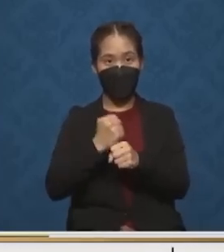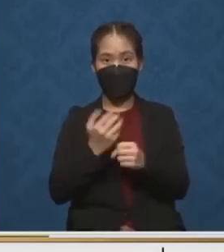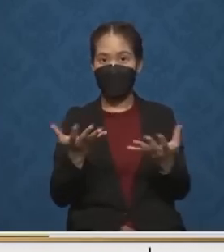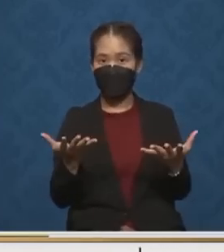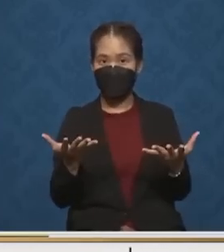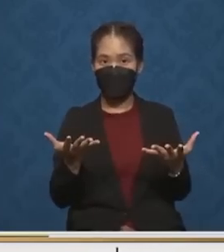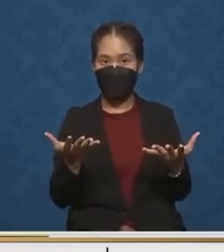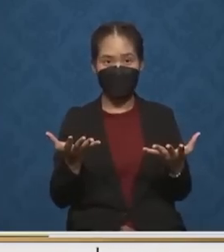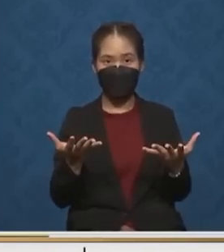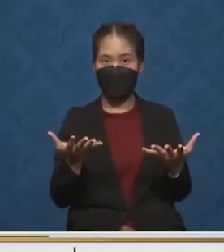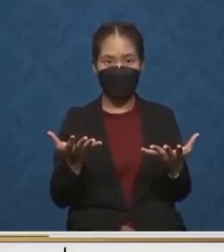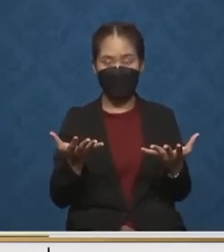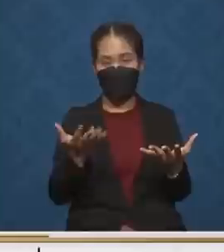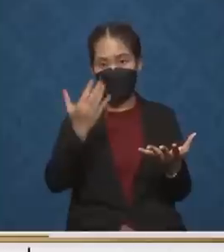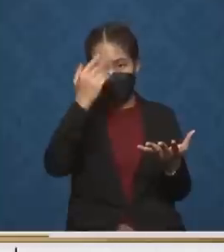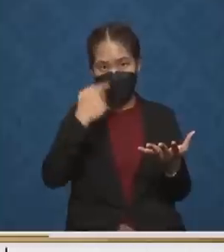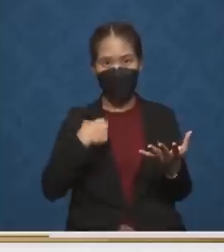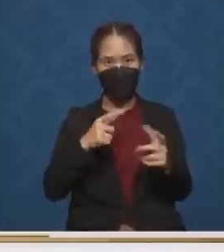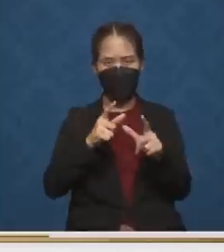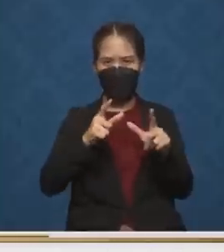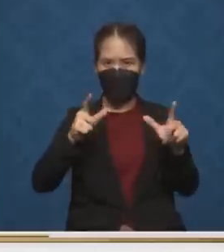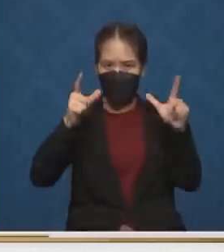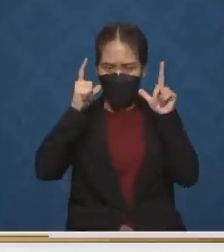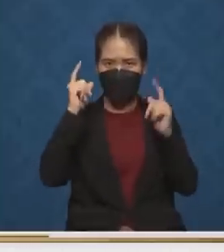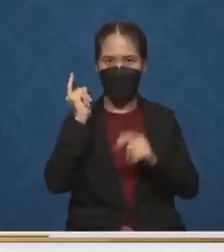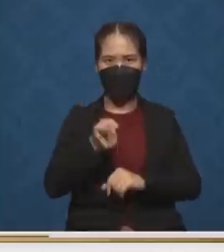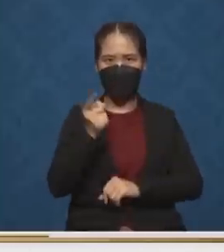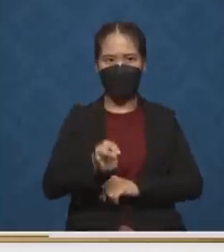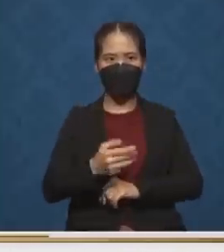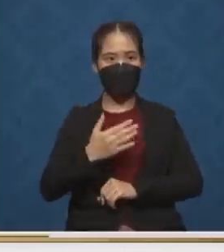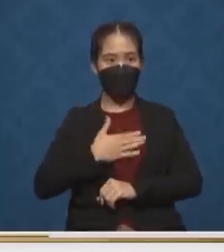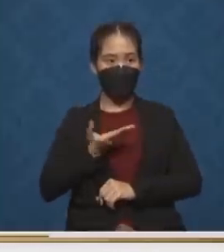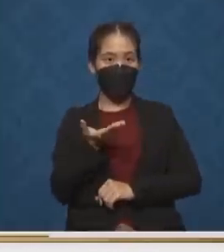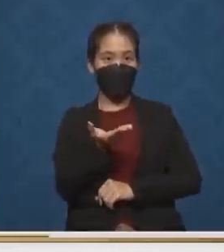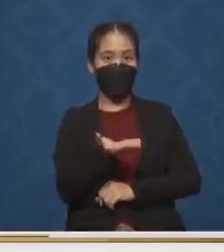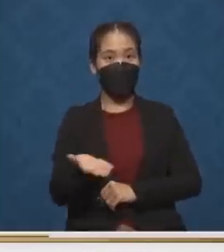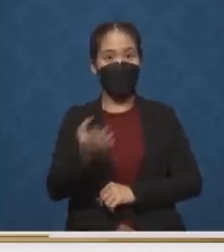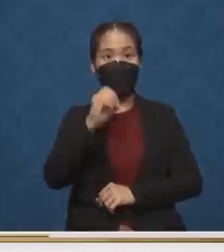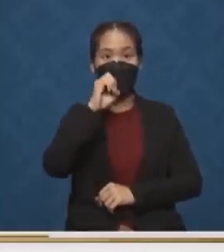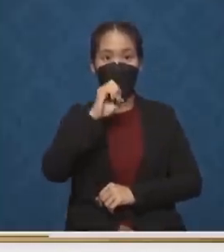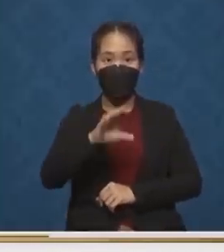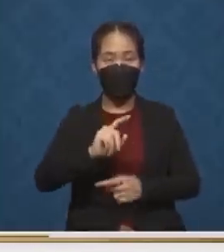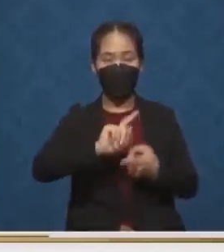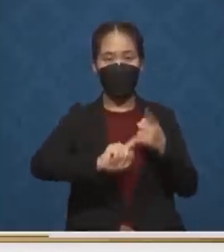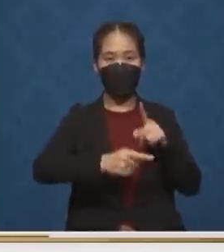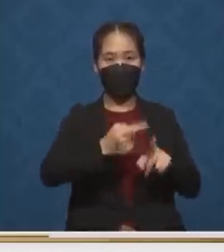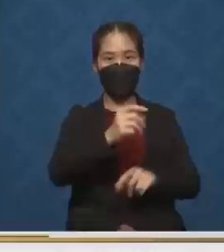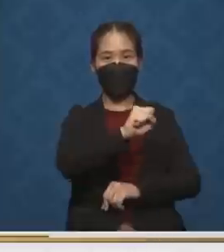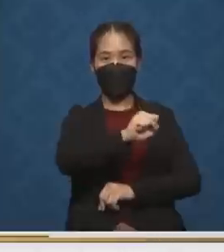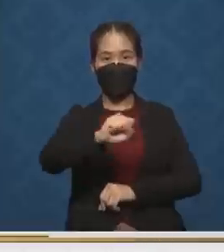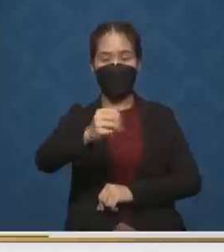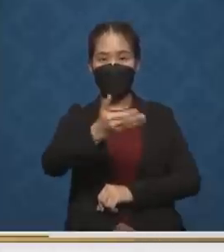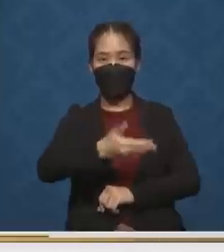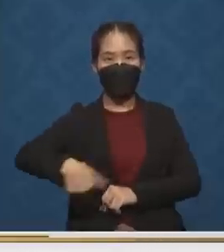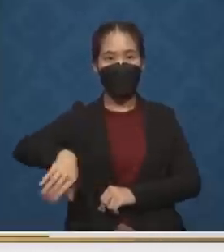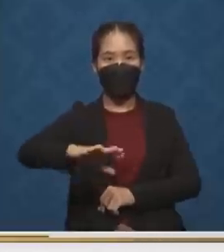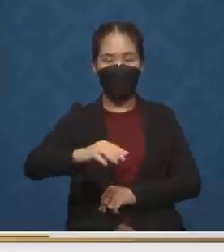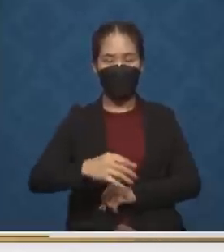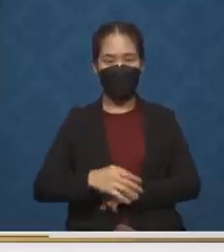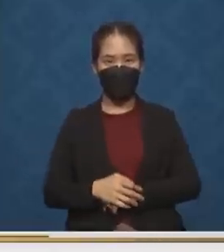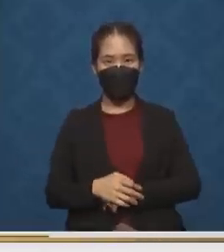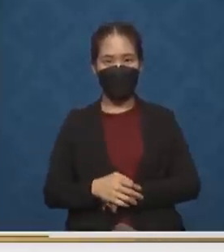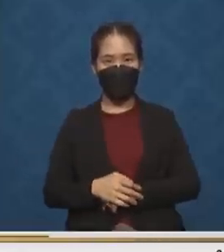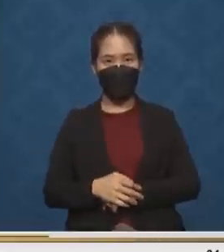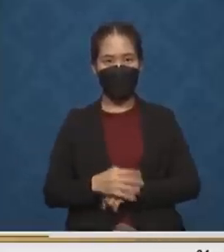แล้วเพรามยิงใหญ่ซะหอเกินผมขอบอกกเพื่อนสมาชิกในทแ่งนี้นะครับความเร็วร้าย